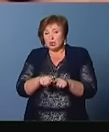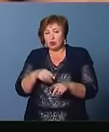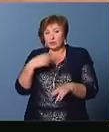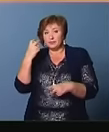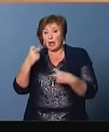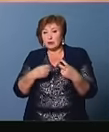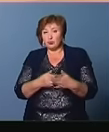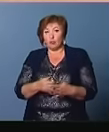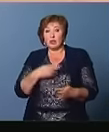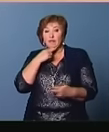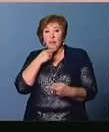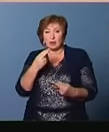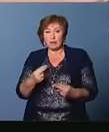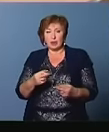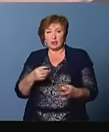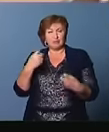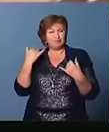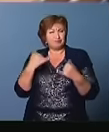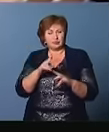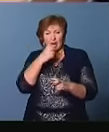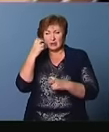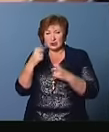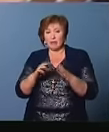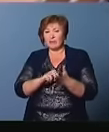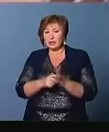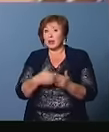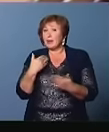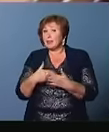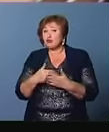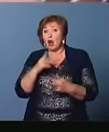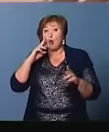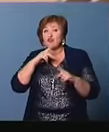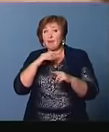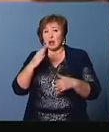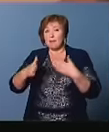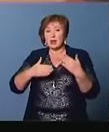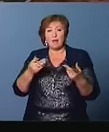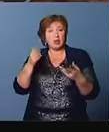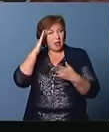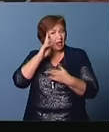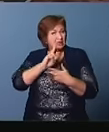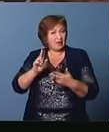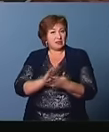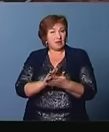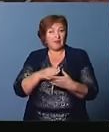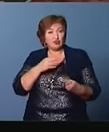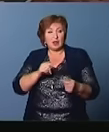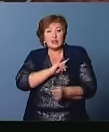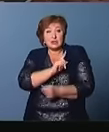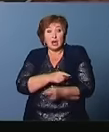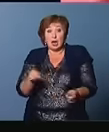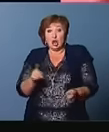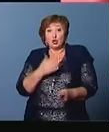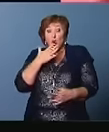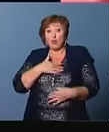Они обратили внимание на странный запах в квартире и предположили отравление парами неизвестного вещества. Настолько сильное, что любимый